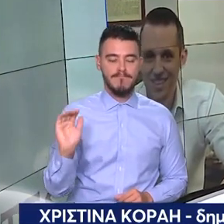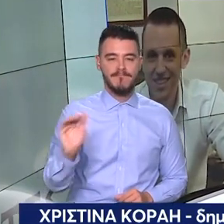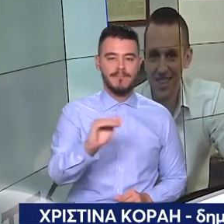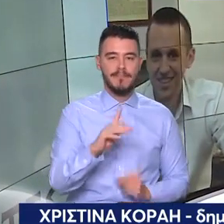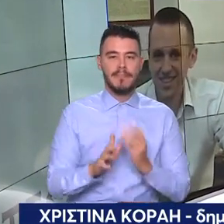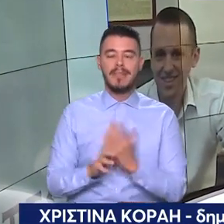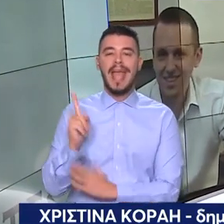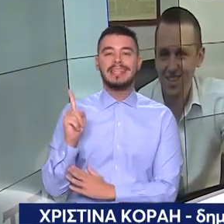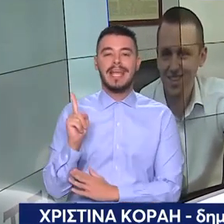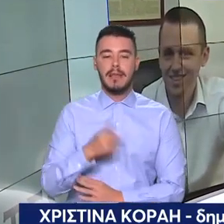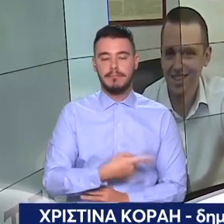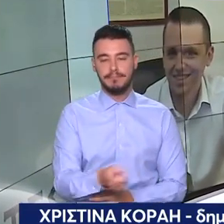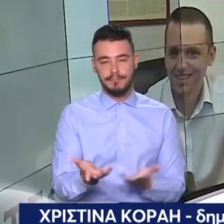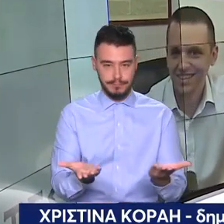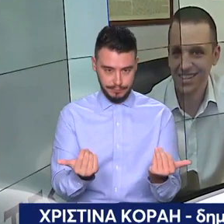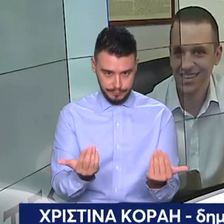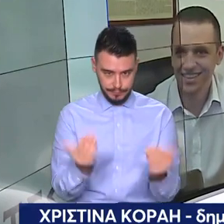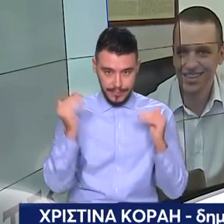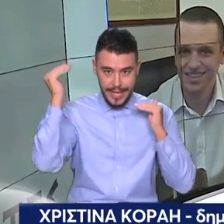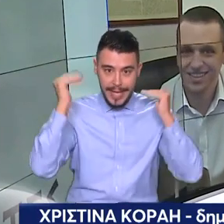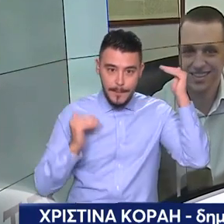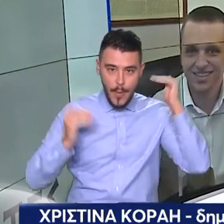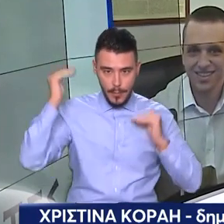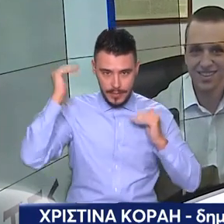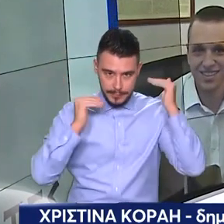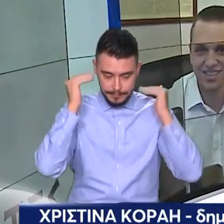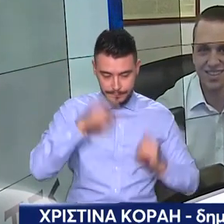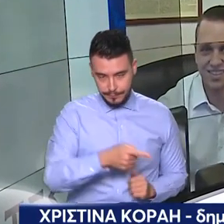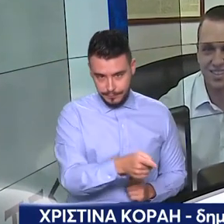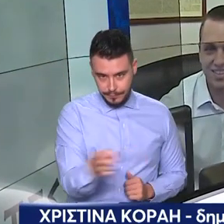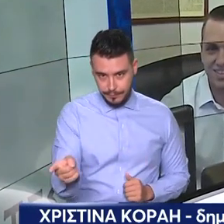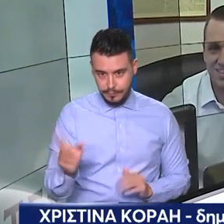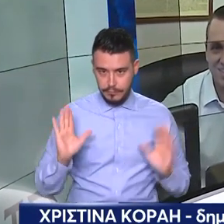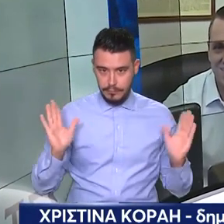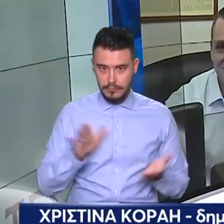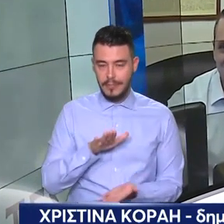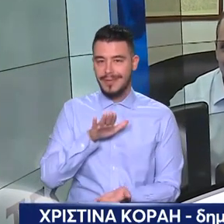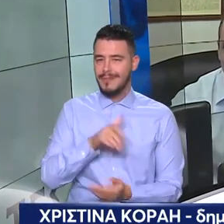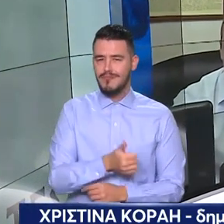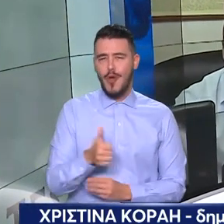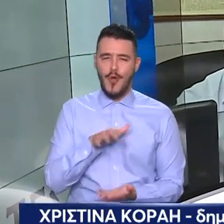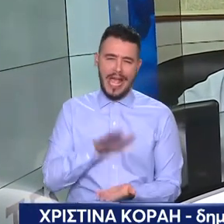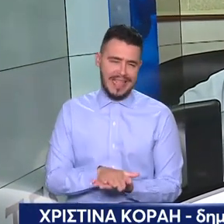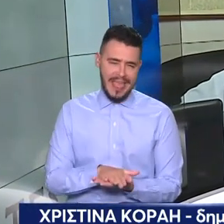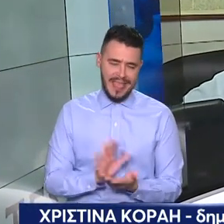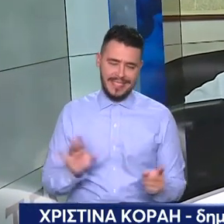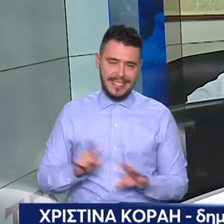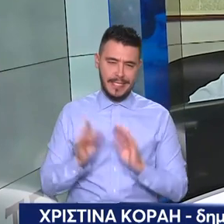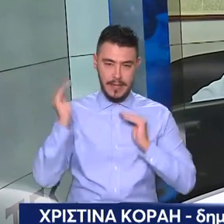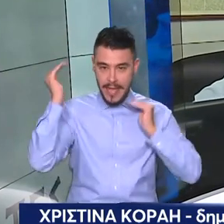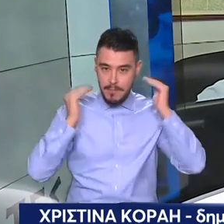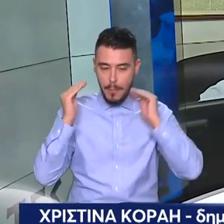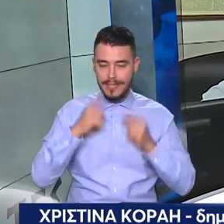ως υπόπτους. Βέβαια. Ανομωτοί. Όχι απλώς να πάνε να καταθέσουν. Σημαίνει ότι έχει αποχρώσεις ενδείξεις, ας το